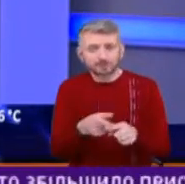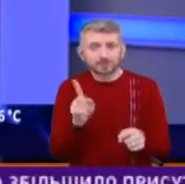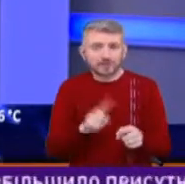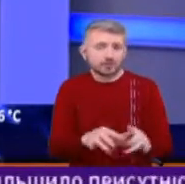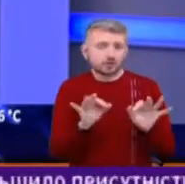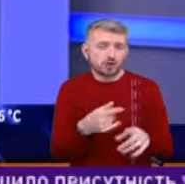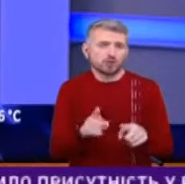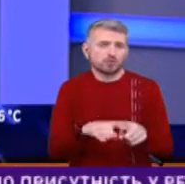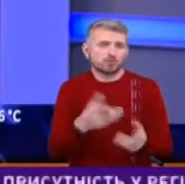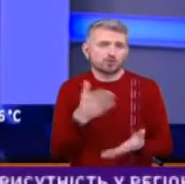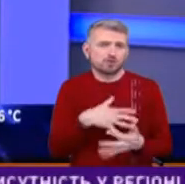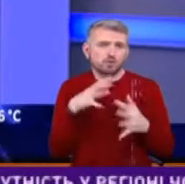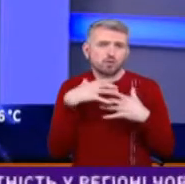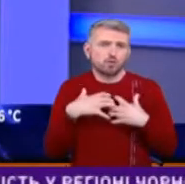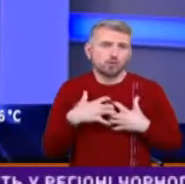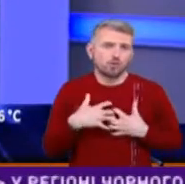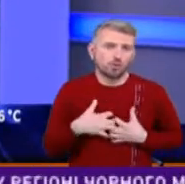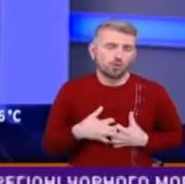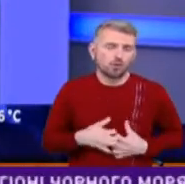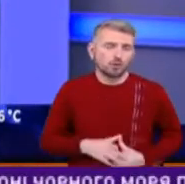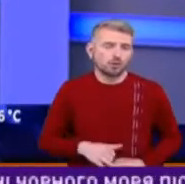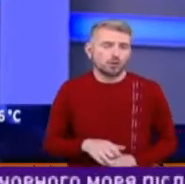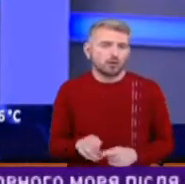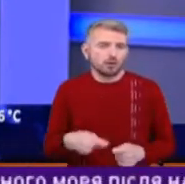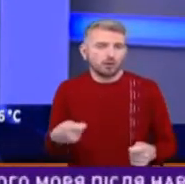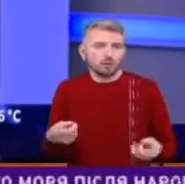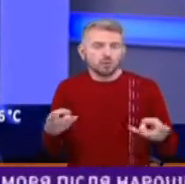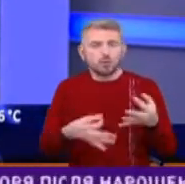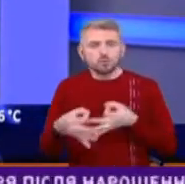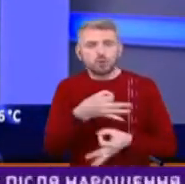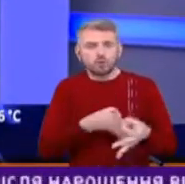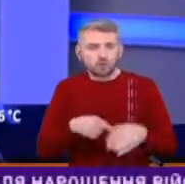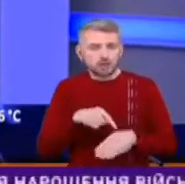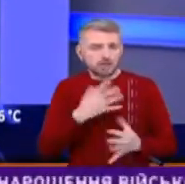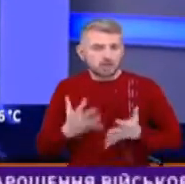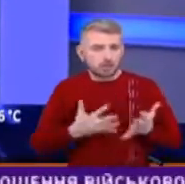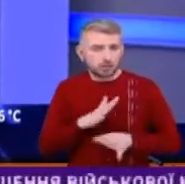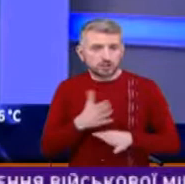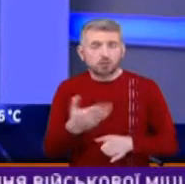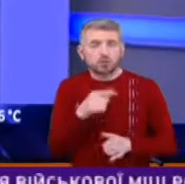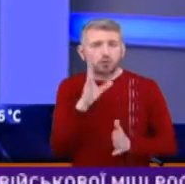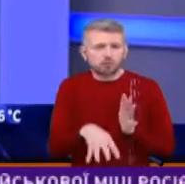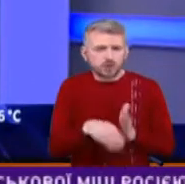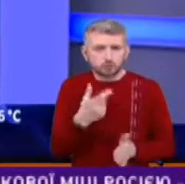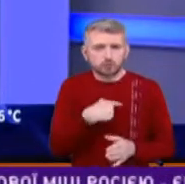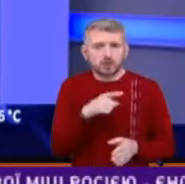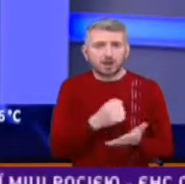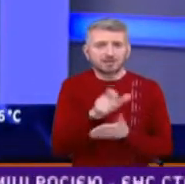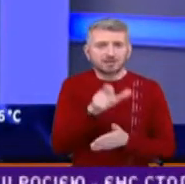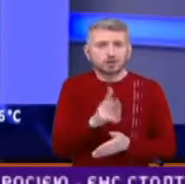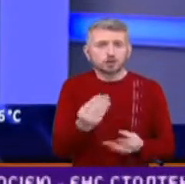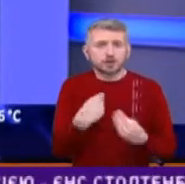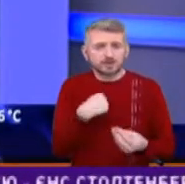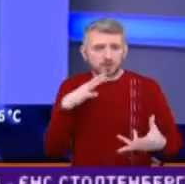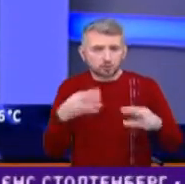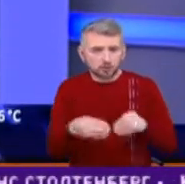звичайно, це можливо нудно, це потребує зусиль, це потребує обговорень неемоційних. Ми його оберемо собі того кандидата, який дасть нам результат.